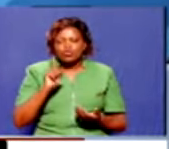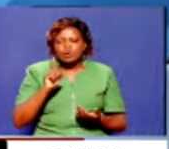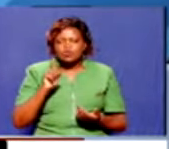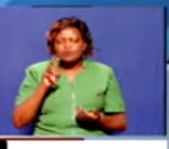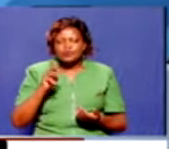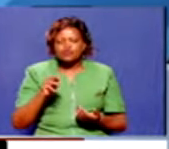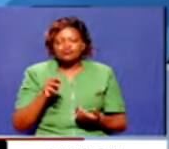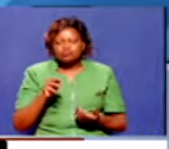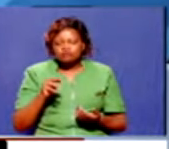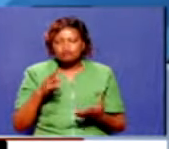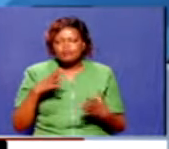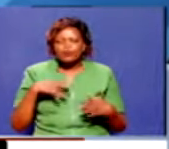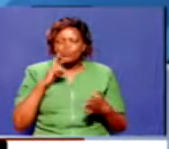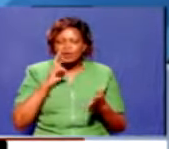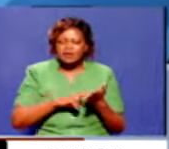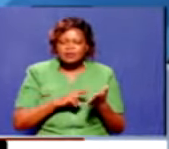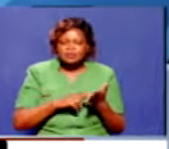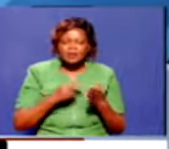waliosajiliwa kati ya wale